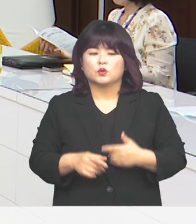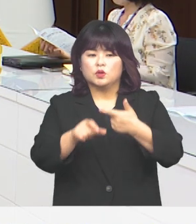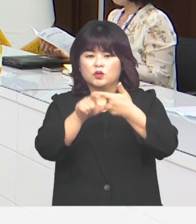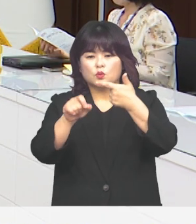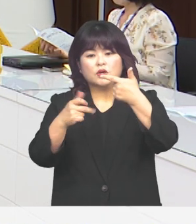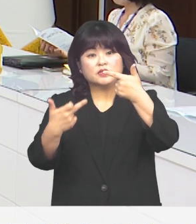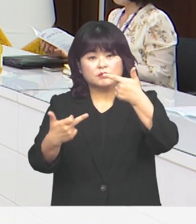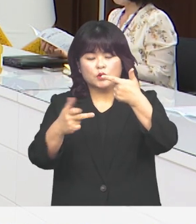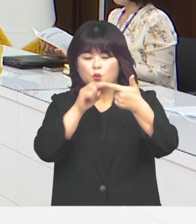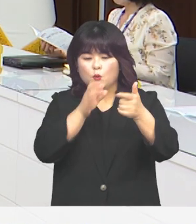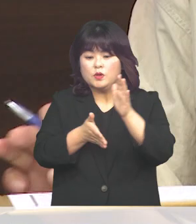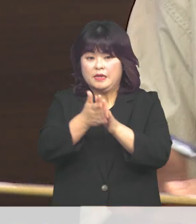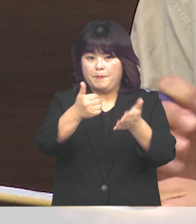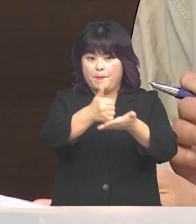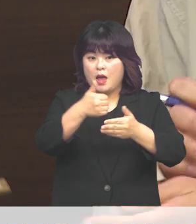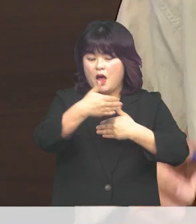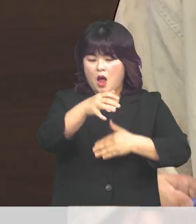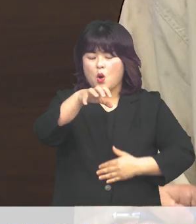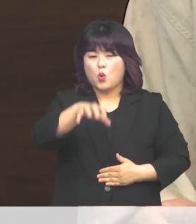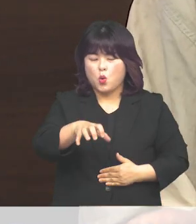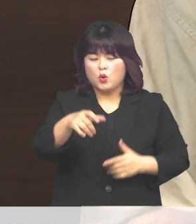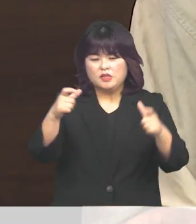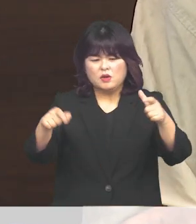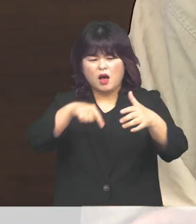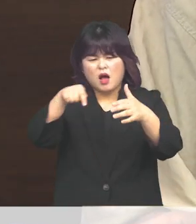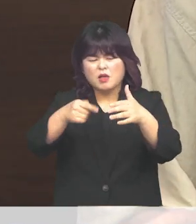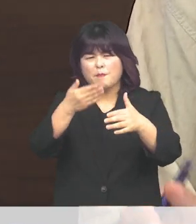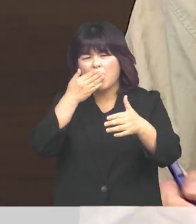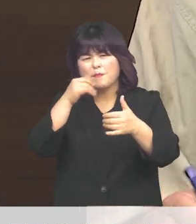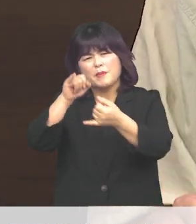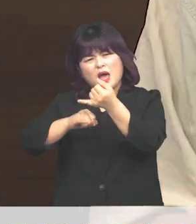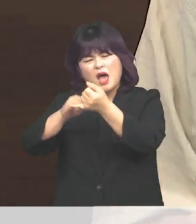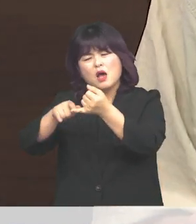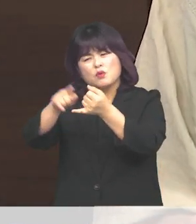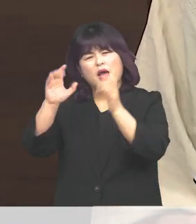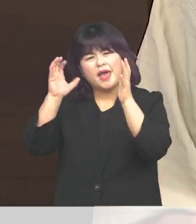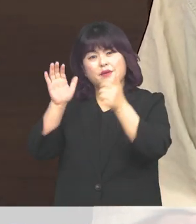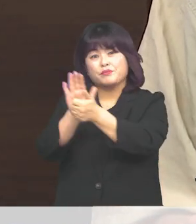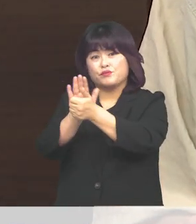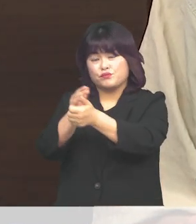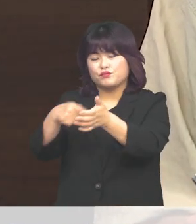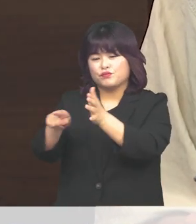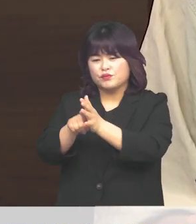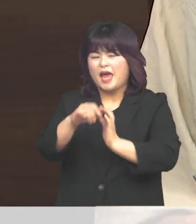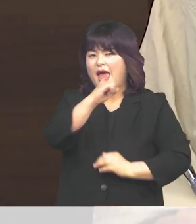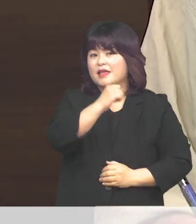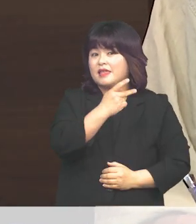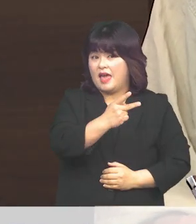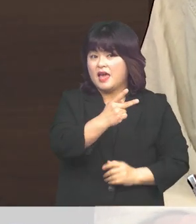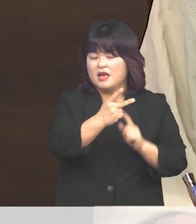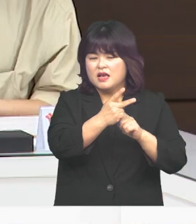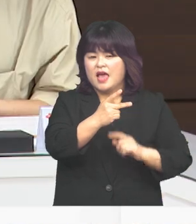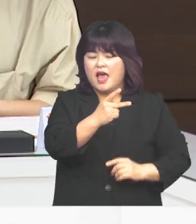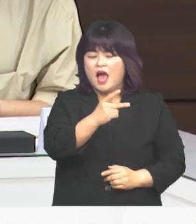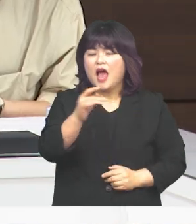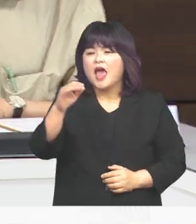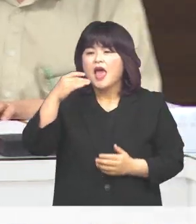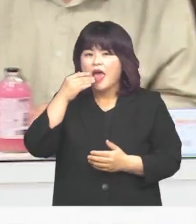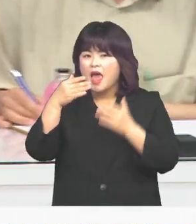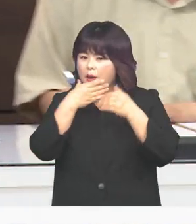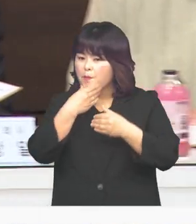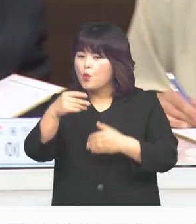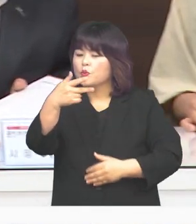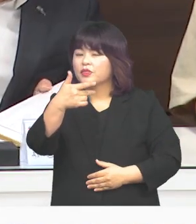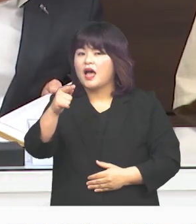용인특례시는 지난 17일 시청 접견실에서 지역 내 결식이 우려되는 아동을 지원하기 위해 SK에코플랜트,